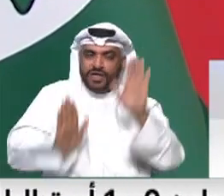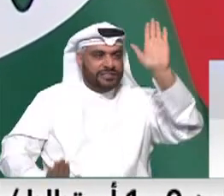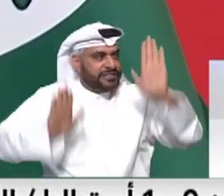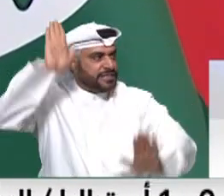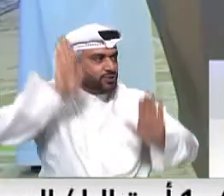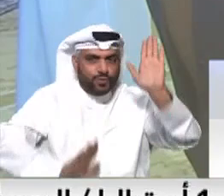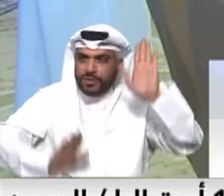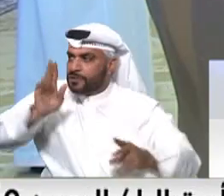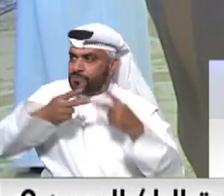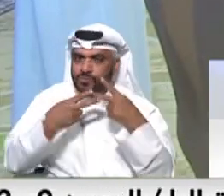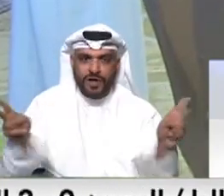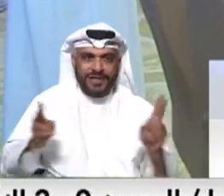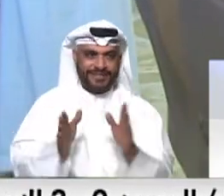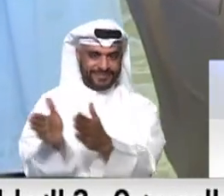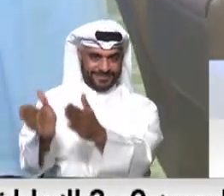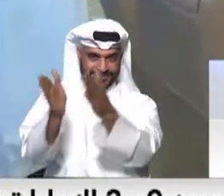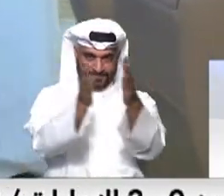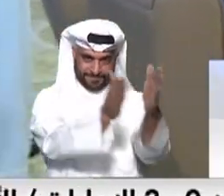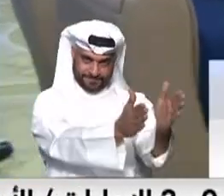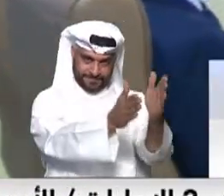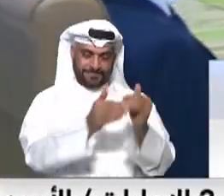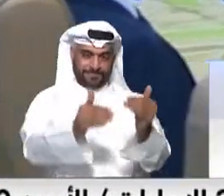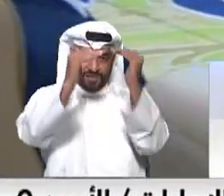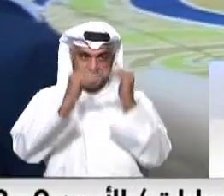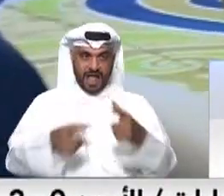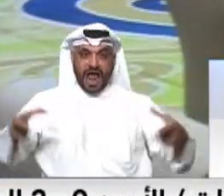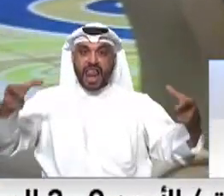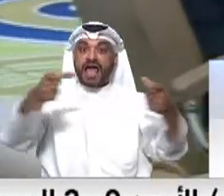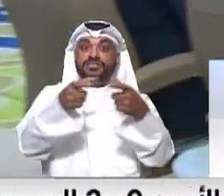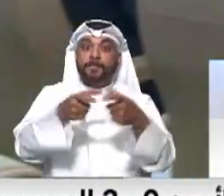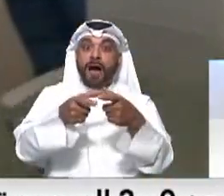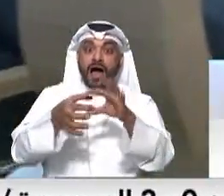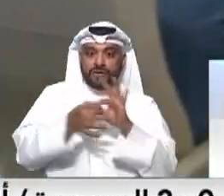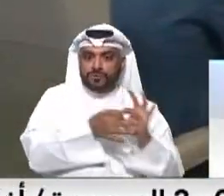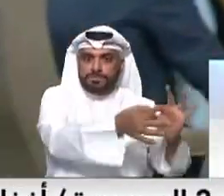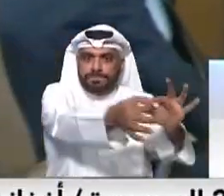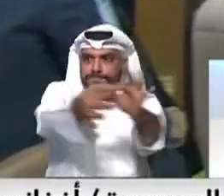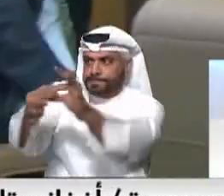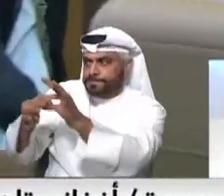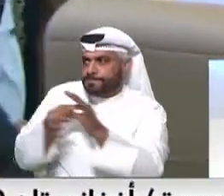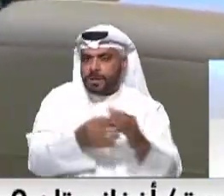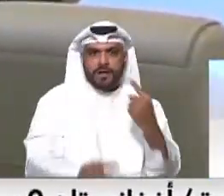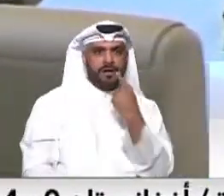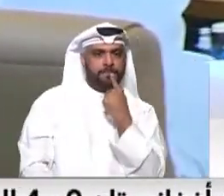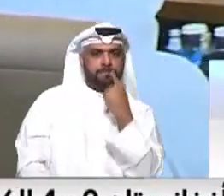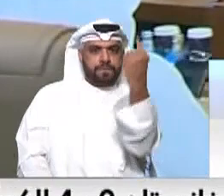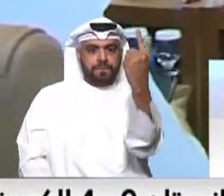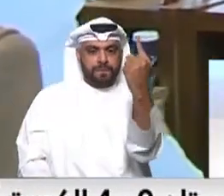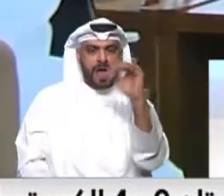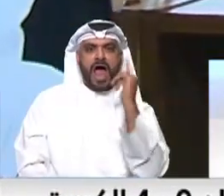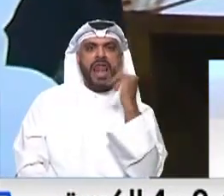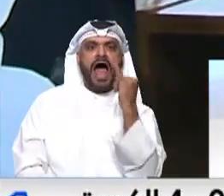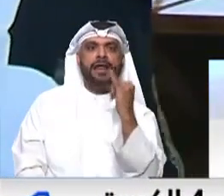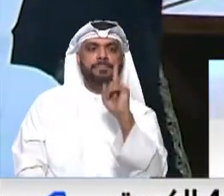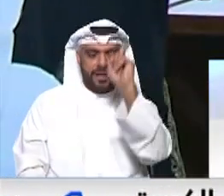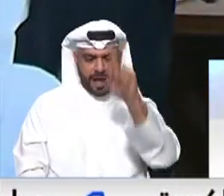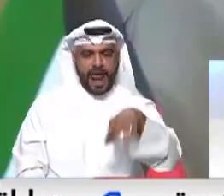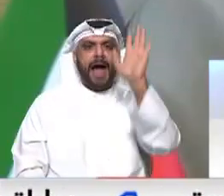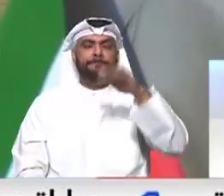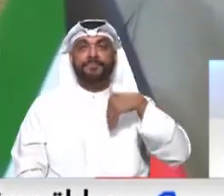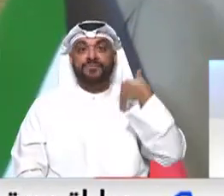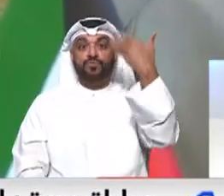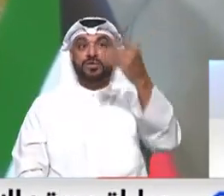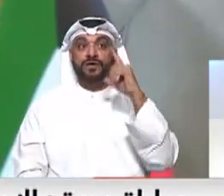التي تم مناقشتها. كما تم خلال الاجتماع تنسيق الموقف العربي للمشاركة في المنتديات العالمية للمياه واستعراض